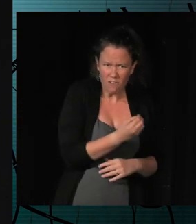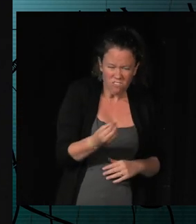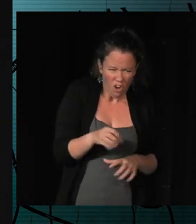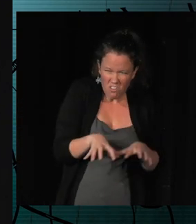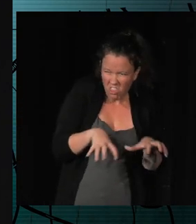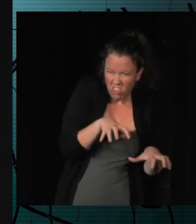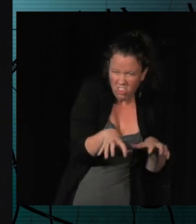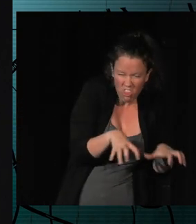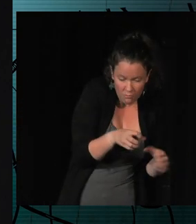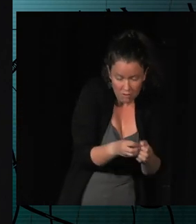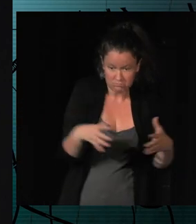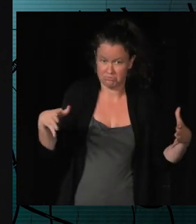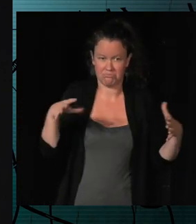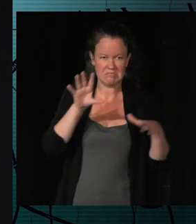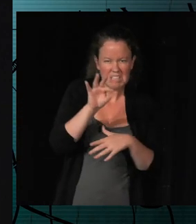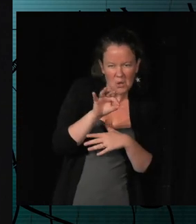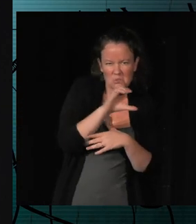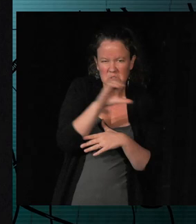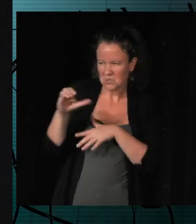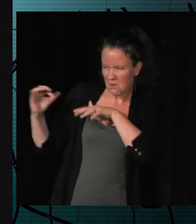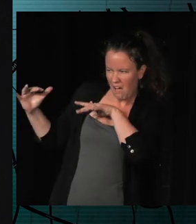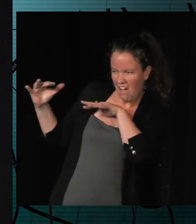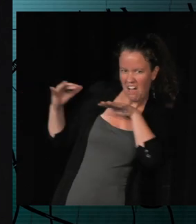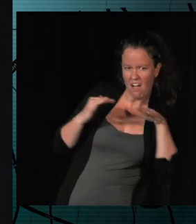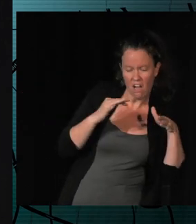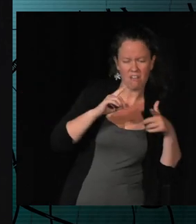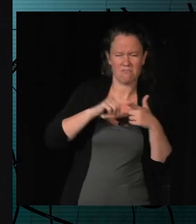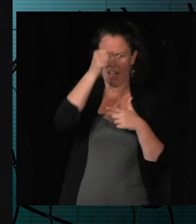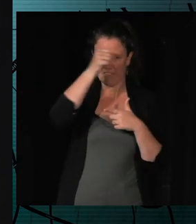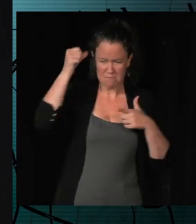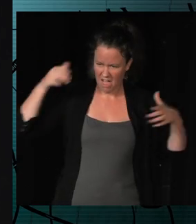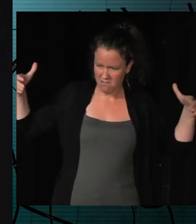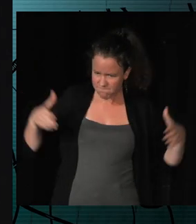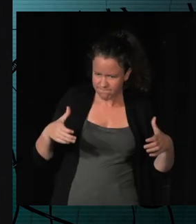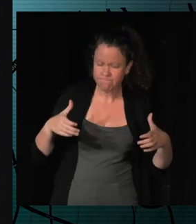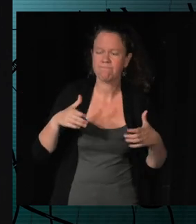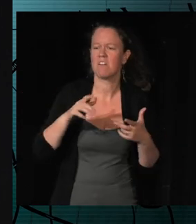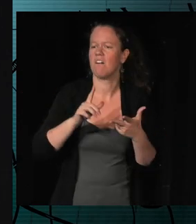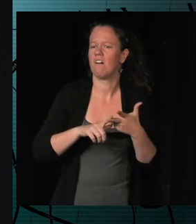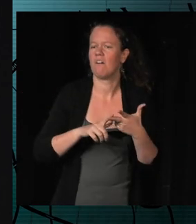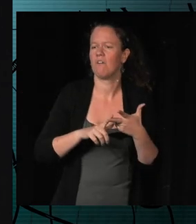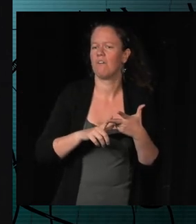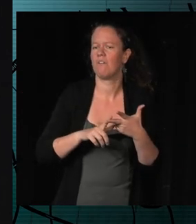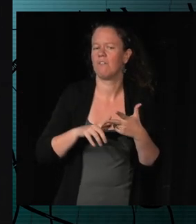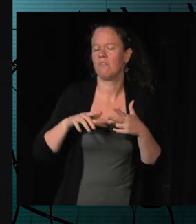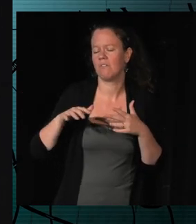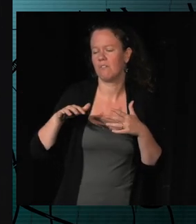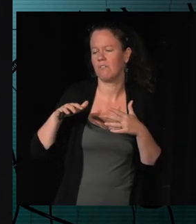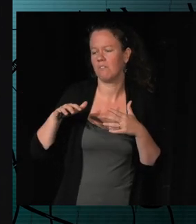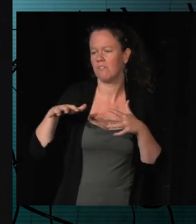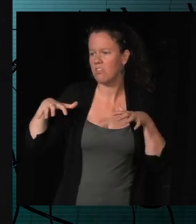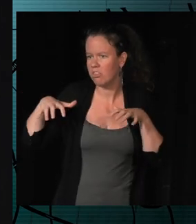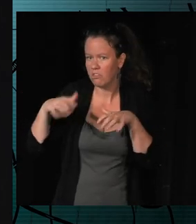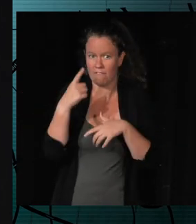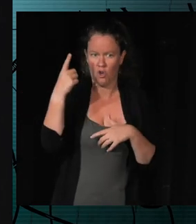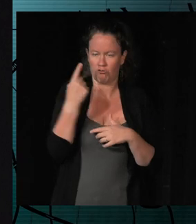sont 60 100 à lui courir après pareil les infirmè elles sont très nombreuses pareil l'espèce de créature qui est camisolée d'un seul coup ils en voient 20